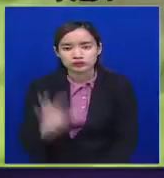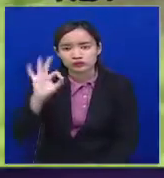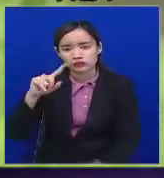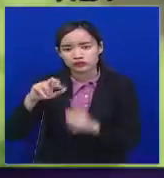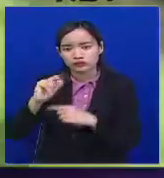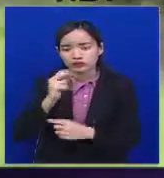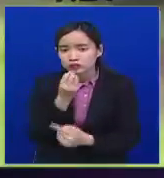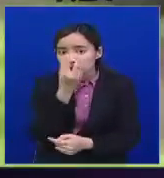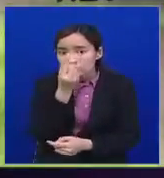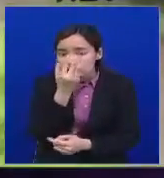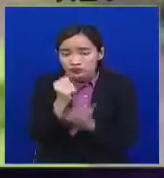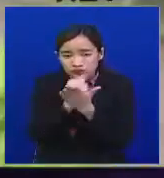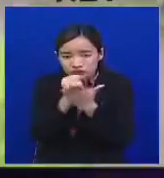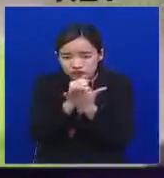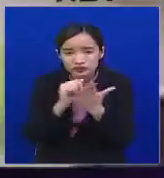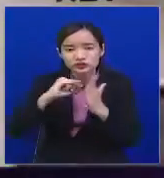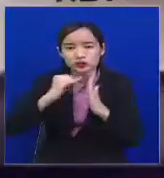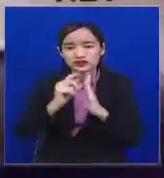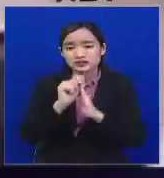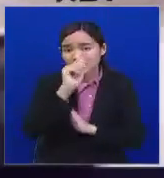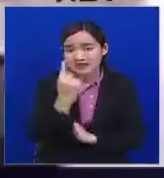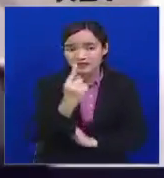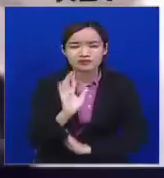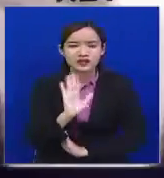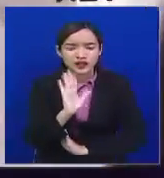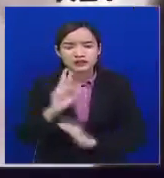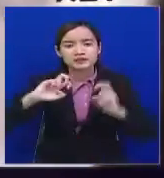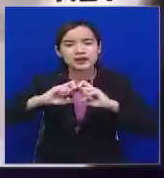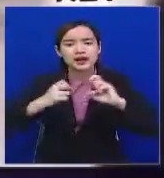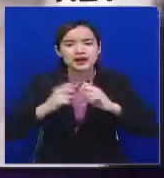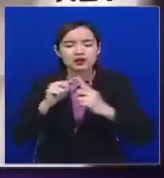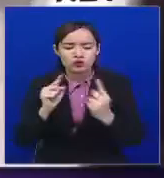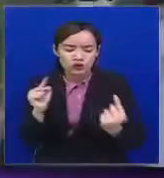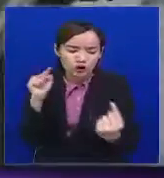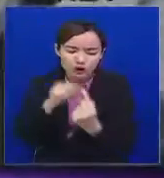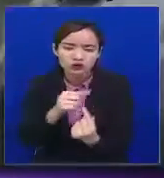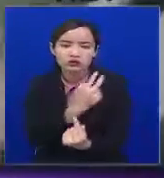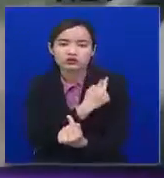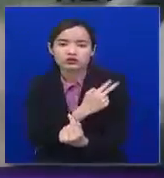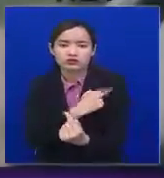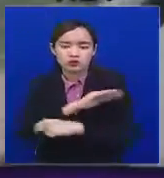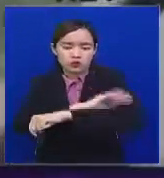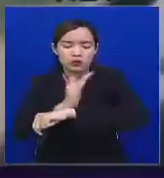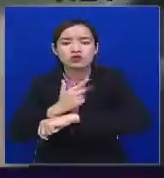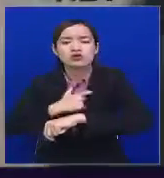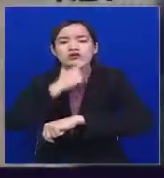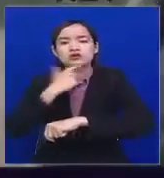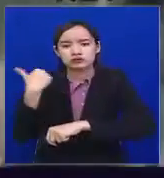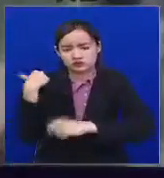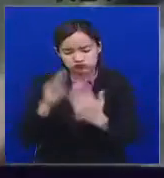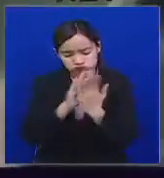ภอแม่ตื่นจังหวัดตากปัญหาการเข้าถึงบริการทางการแพทย์ของชาวไทยภูเขายังมีอีกหลายพื้นที่ในประเทศไ